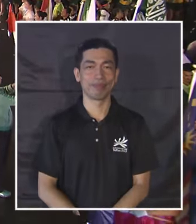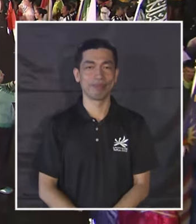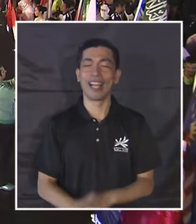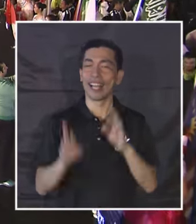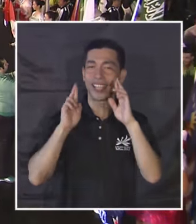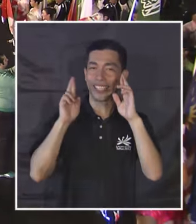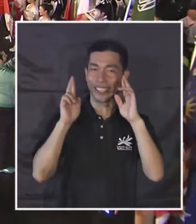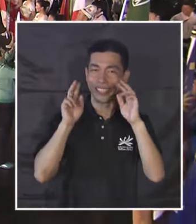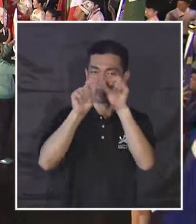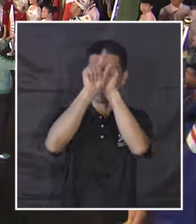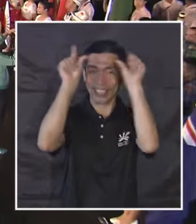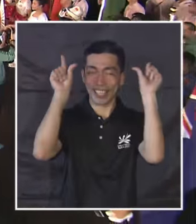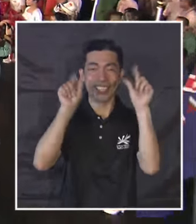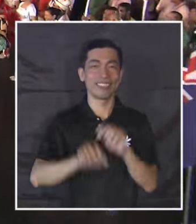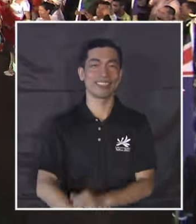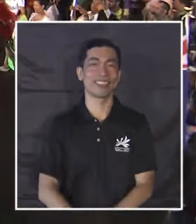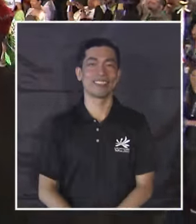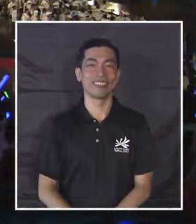福东帝汶。